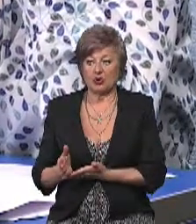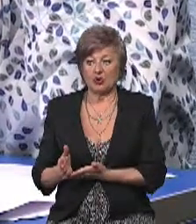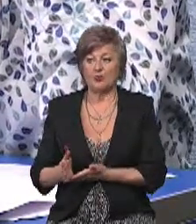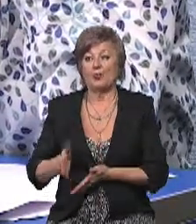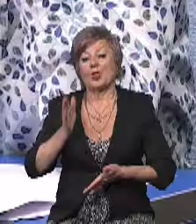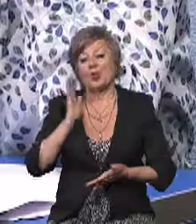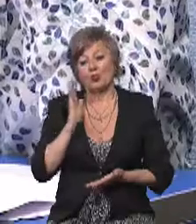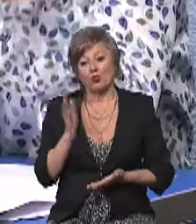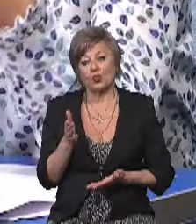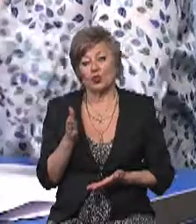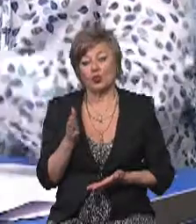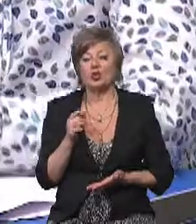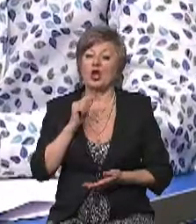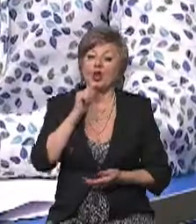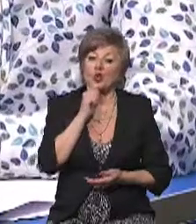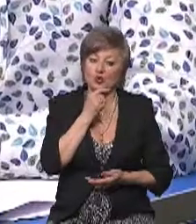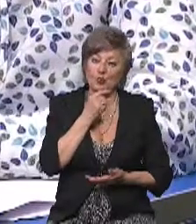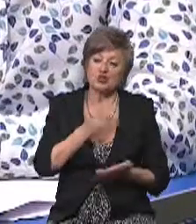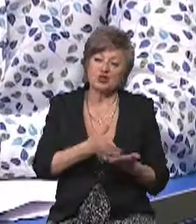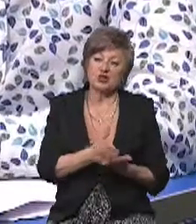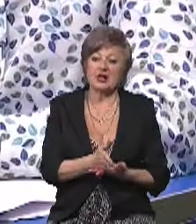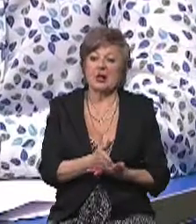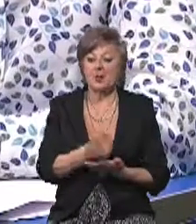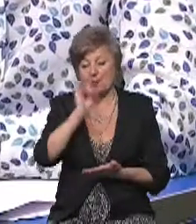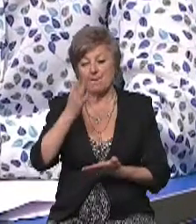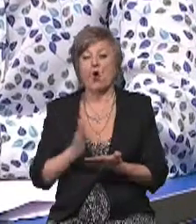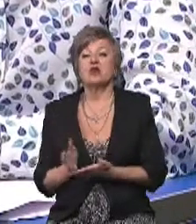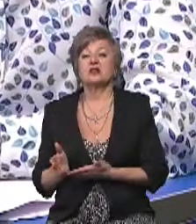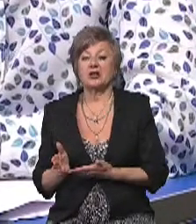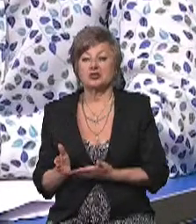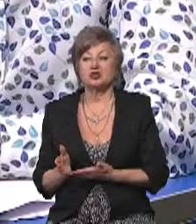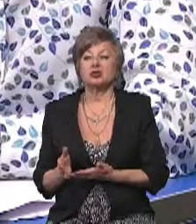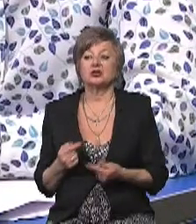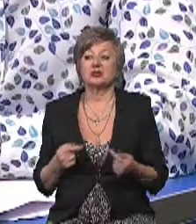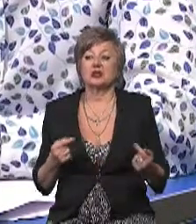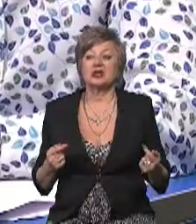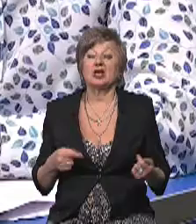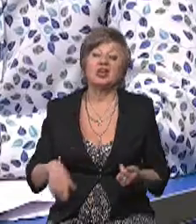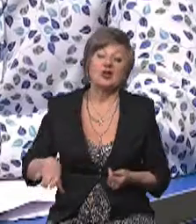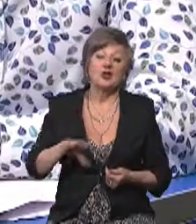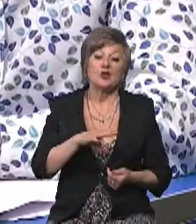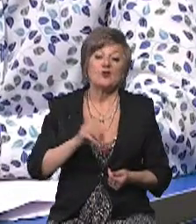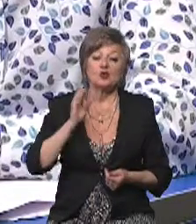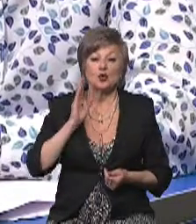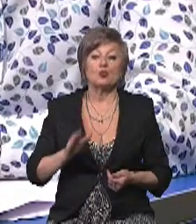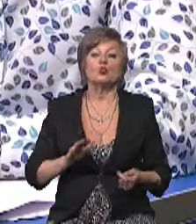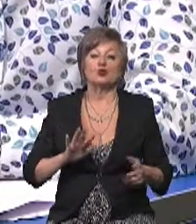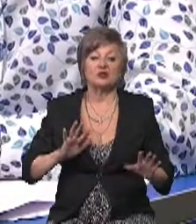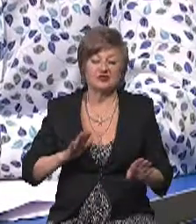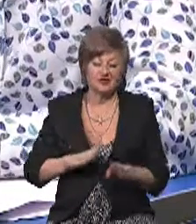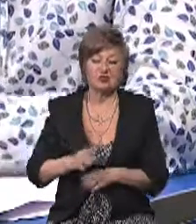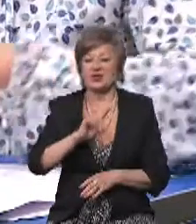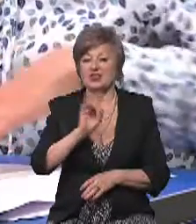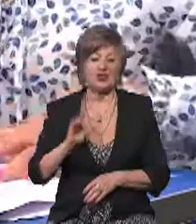Вона має бути і економічний напрямок, і політичний напрямок, і так далі. І все це буде відбуватись не за один